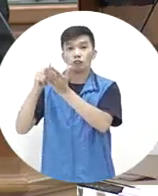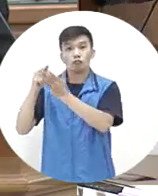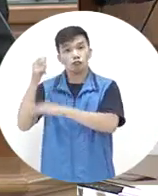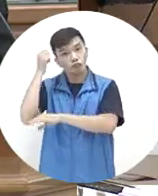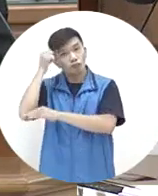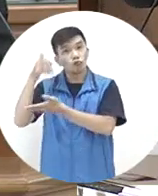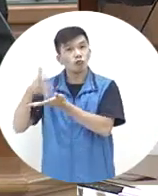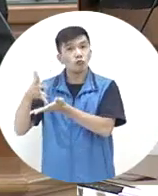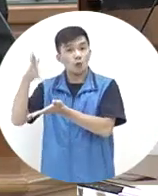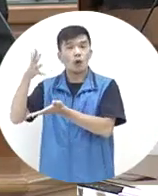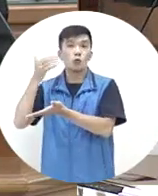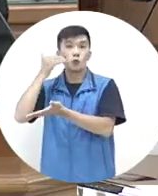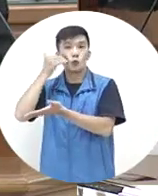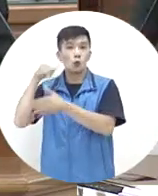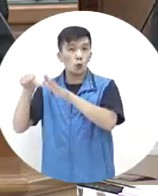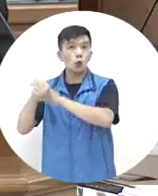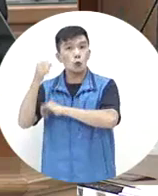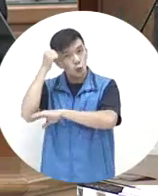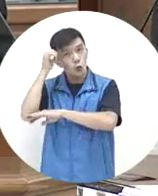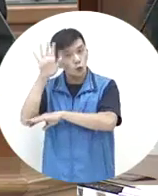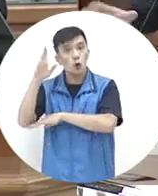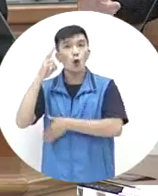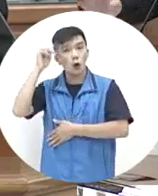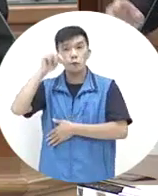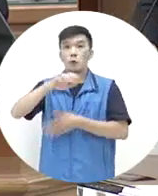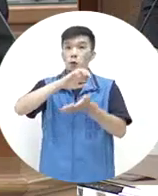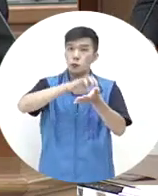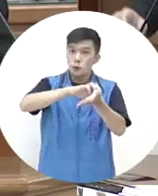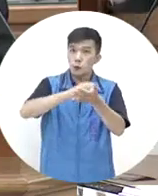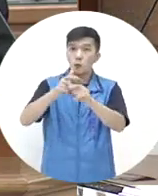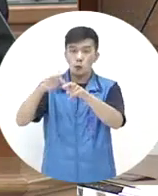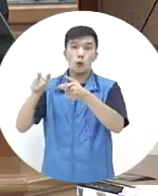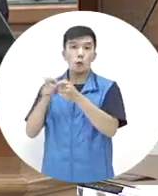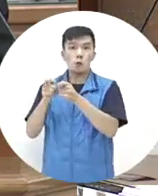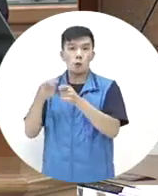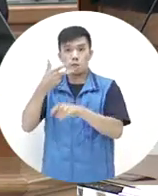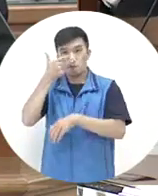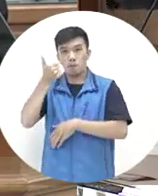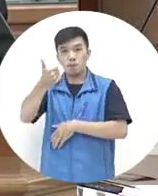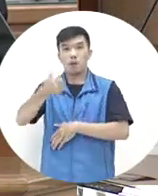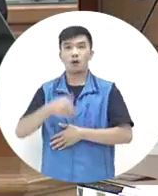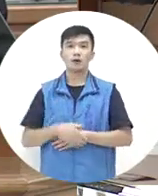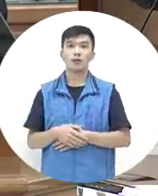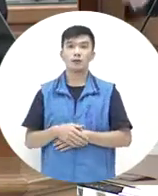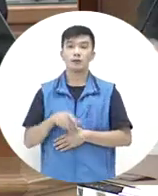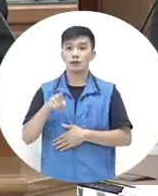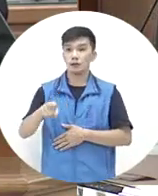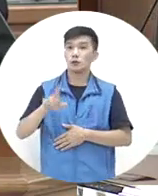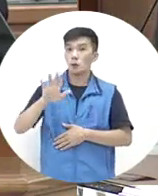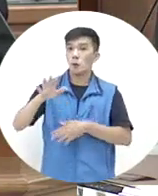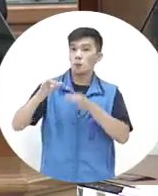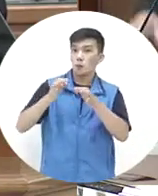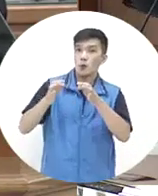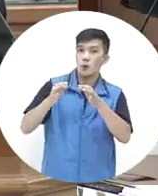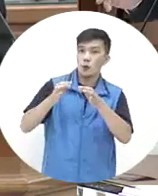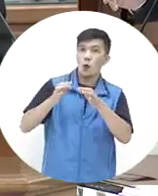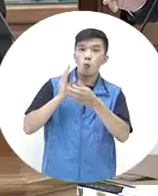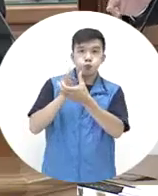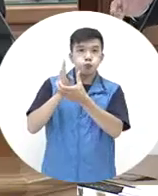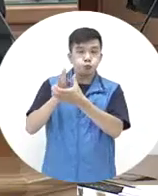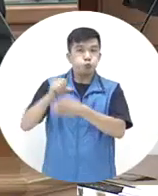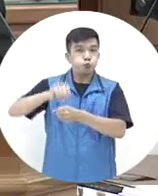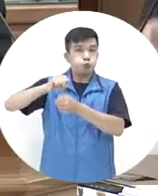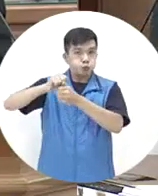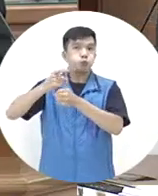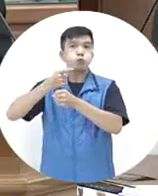里面就会有一个医材的基地，这个大家都很期待，它会形成一个生意聚集的产业链。那我们综合呢